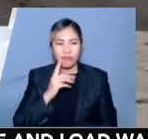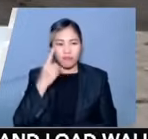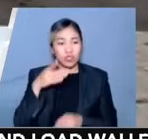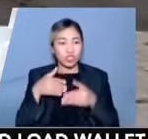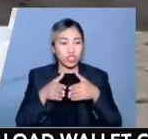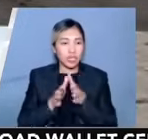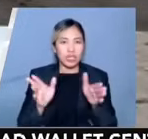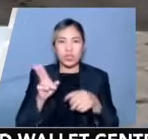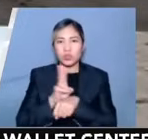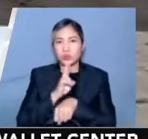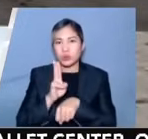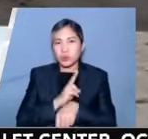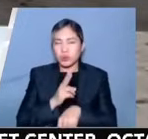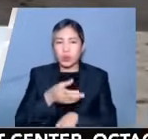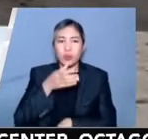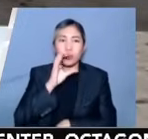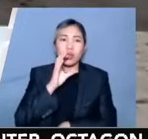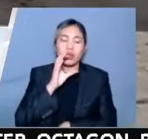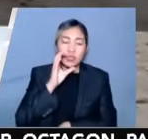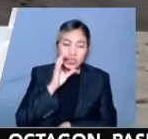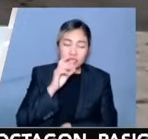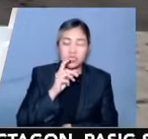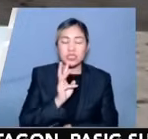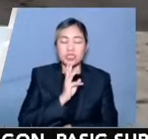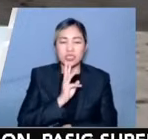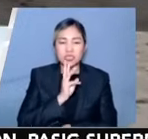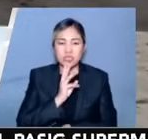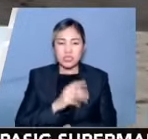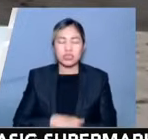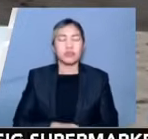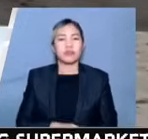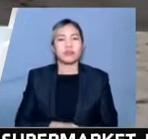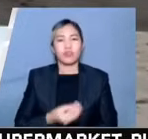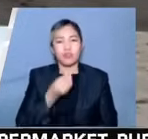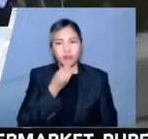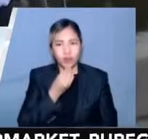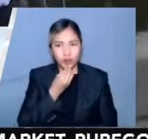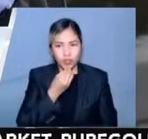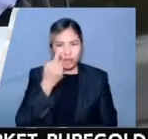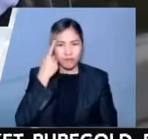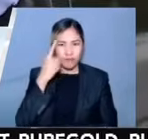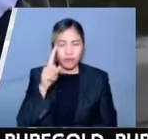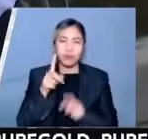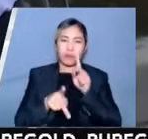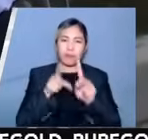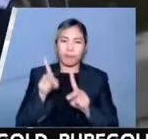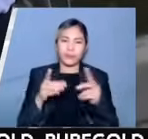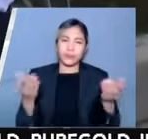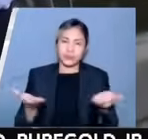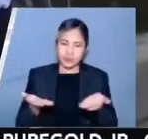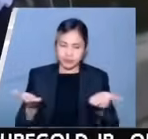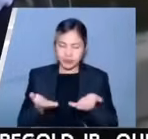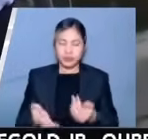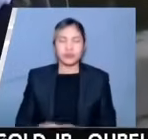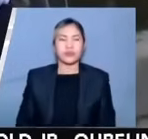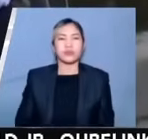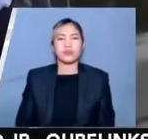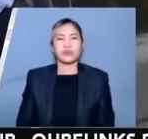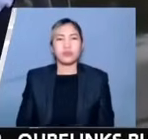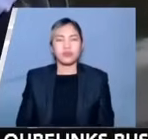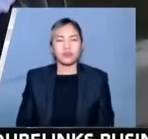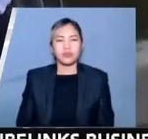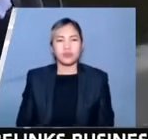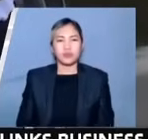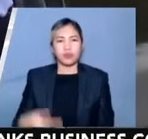drinking water at pagkain po para sa amin pong mga kababayan Darlene Kai nagbabalita para sa GMA